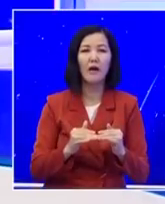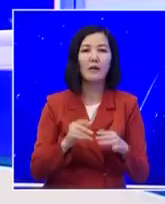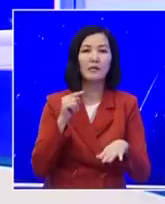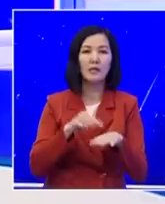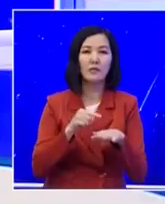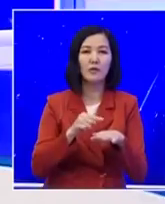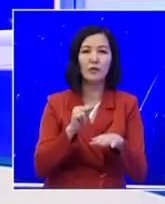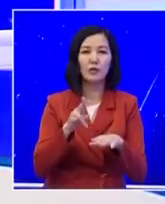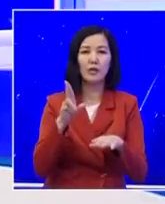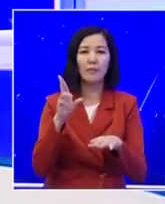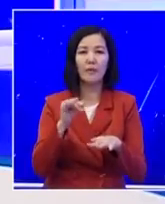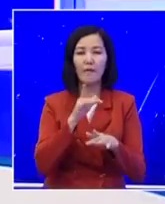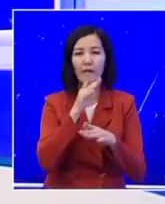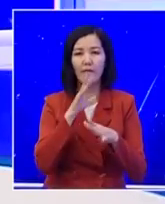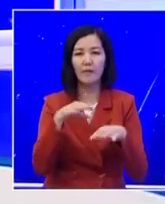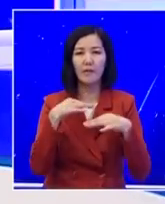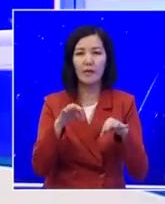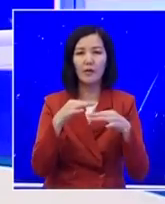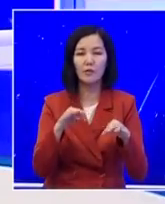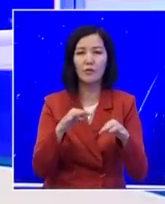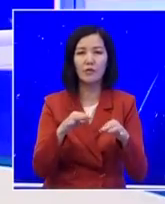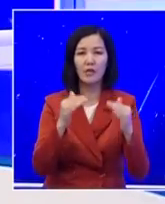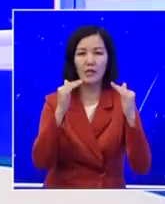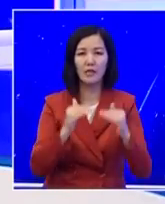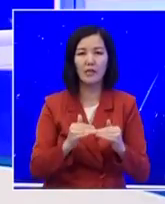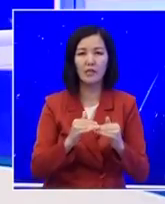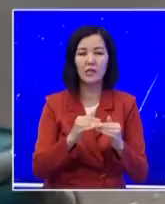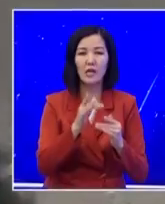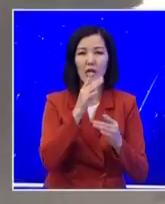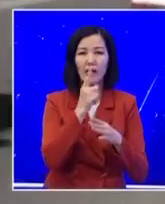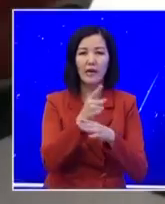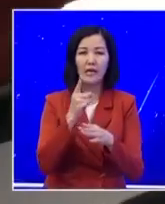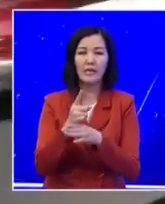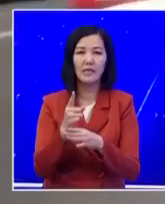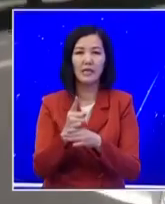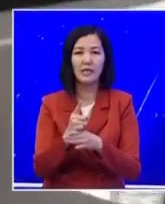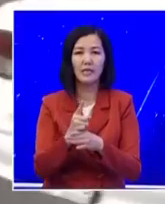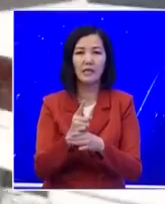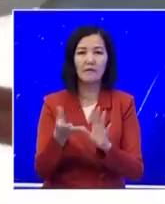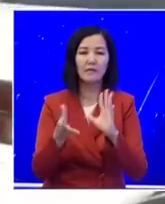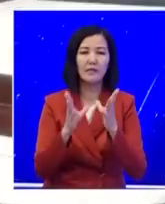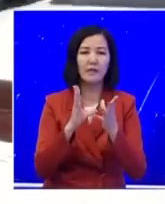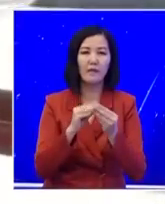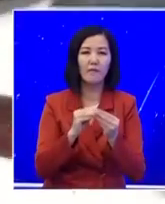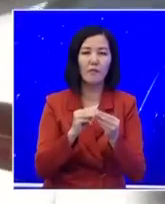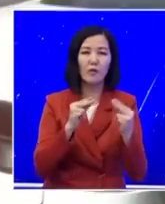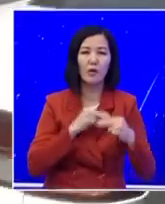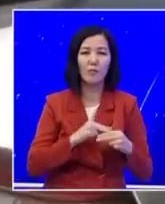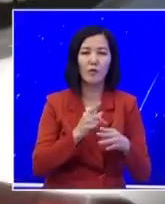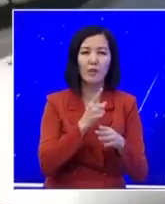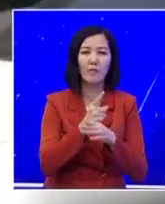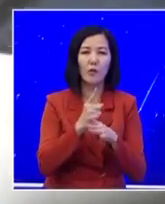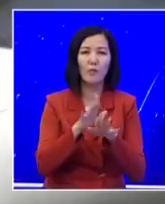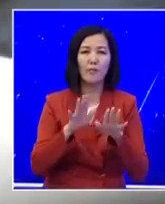которого транспортная нагрузка стала значительно ниже. На период карантинных мер стражи порядка привлекали к работе на блокпостах и